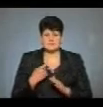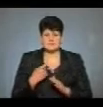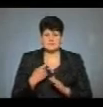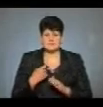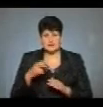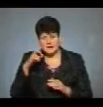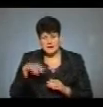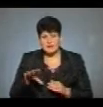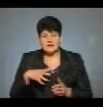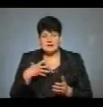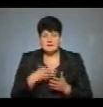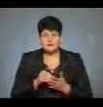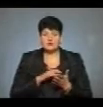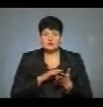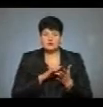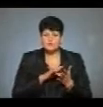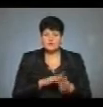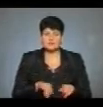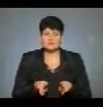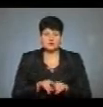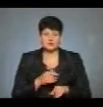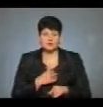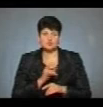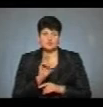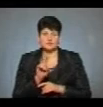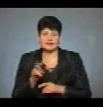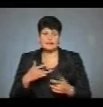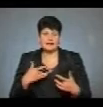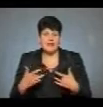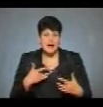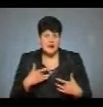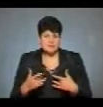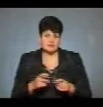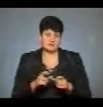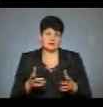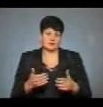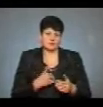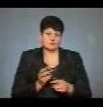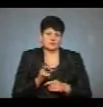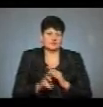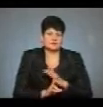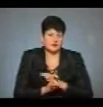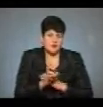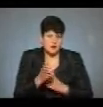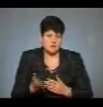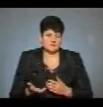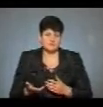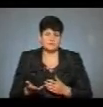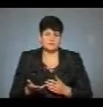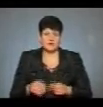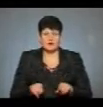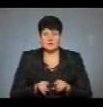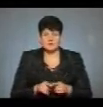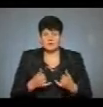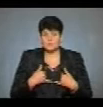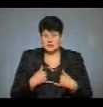свій, подорожувати, також хочуть відвідувати театри, хочуть відвідувати храми відомі. А так як в нас